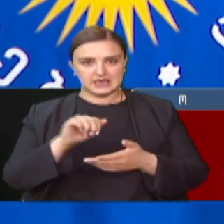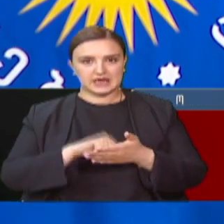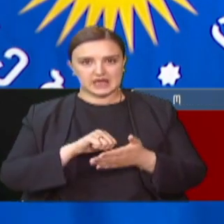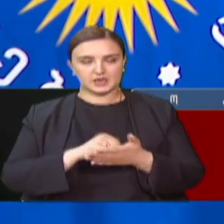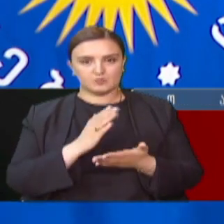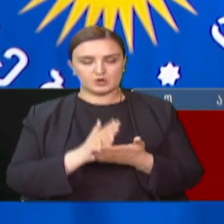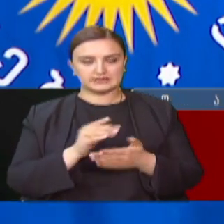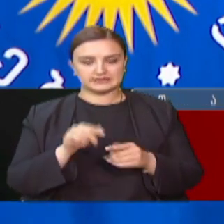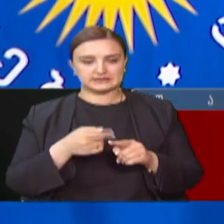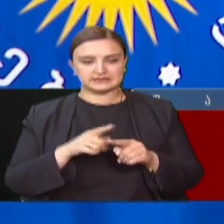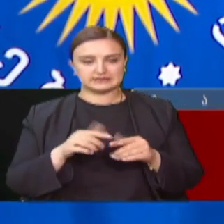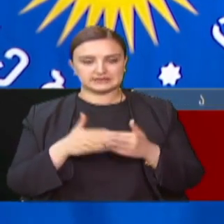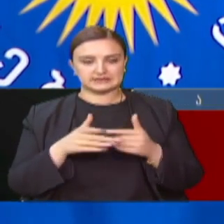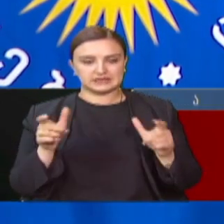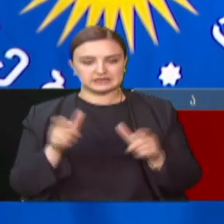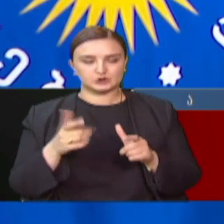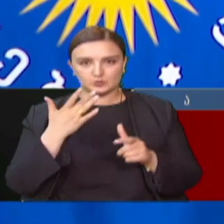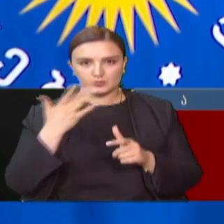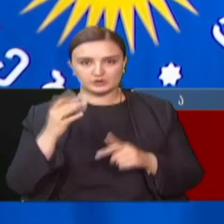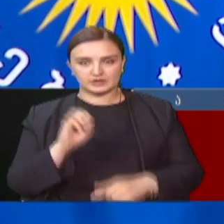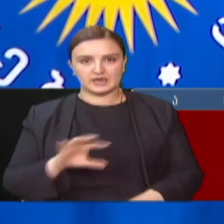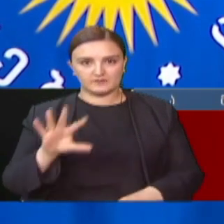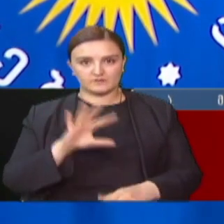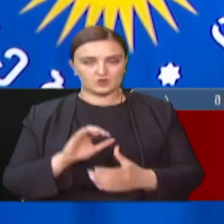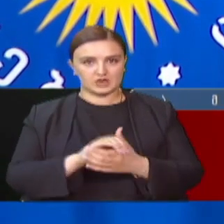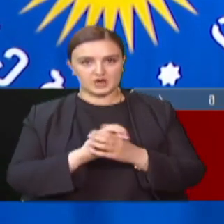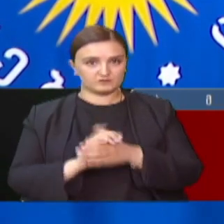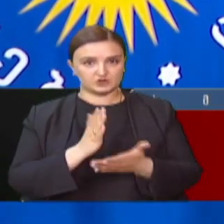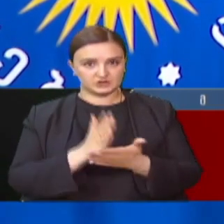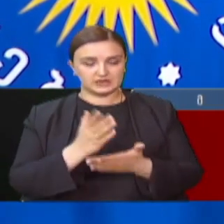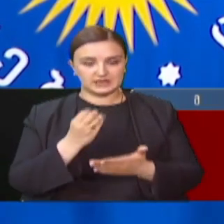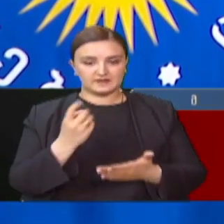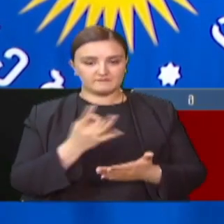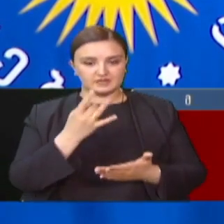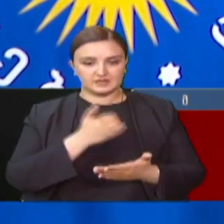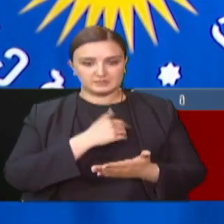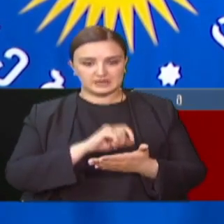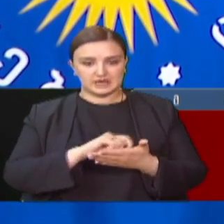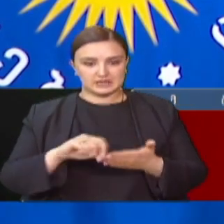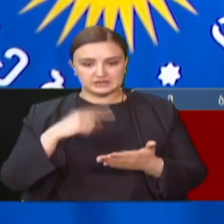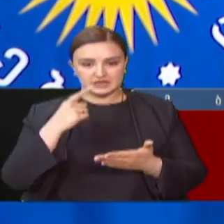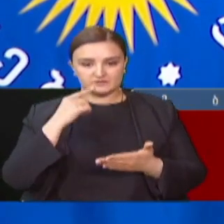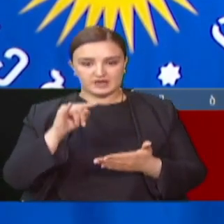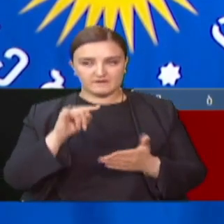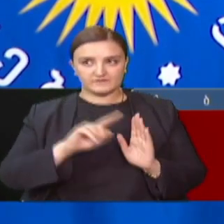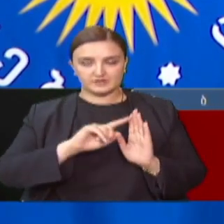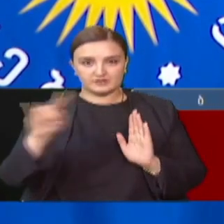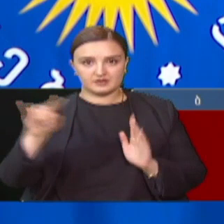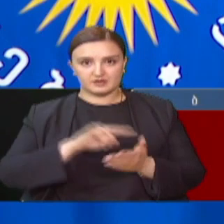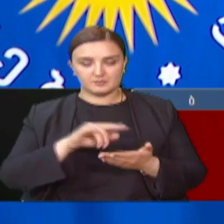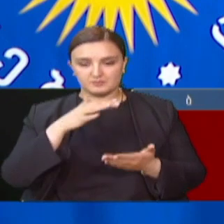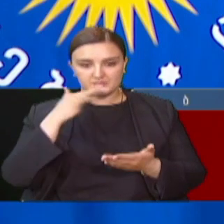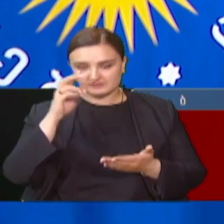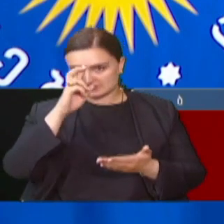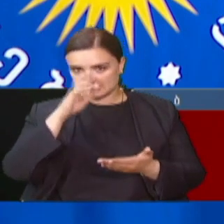არის ის სასანქციო პოლიტიკა, რომელიც ევროკავშირის გააჩნია. კიდევ ერთხელ ხაზი მინდა გაუსვა, რომ ავიამიმოსვლა დღეს ძალიან ბევრ სახელმწიფოს